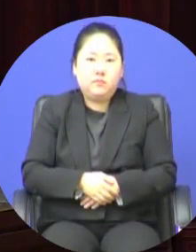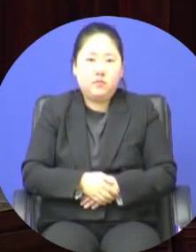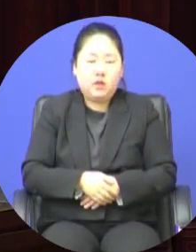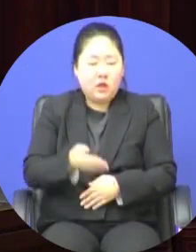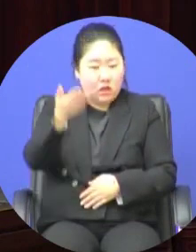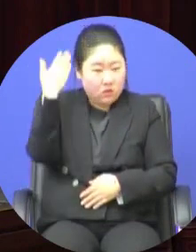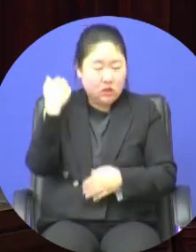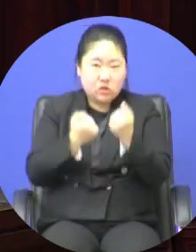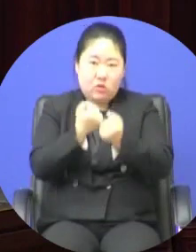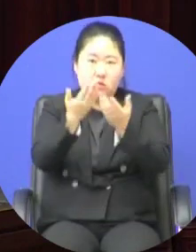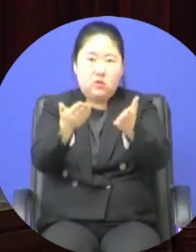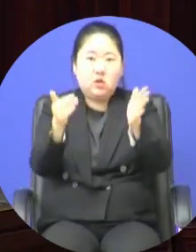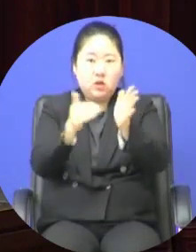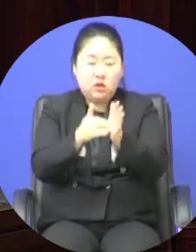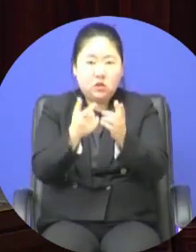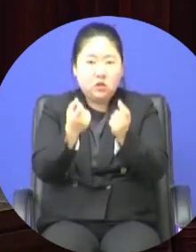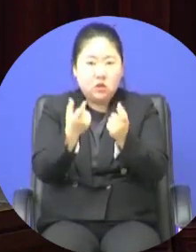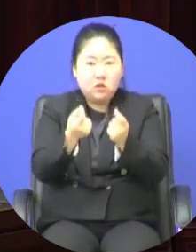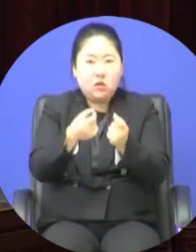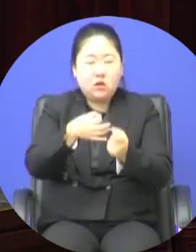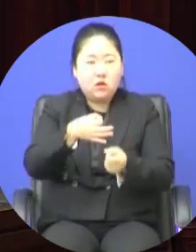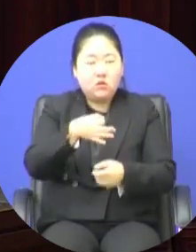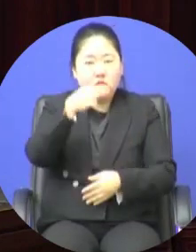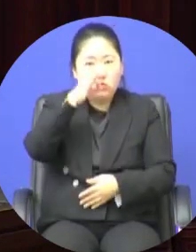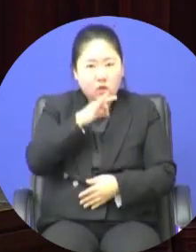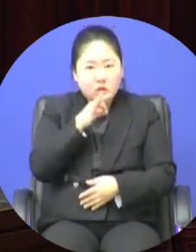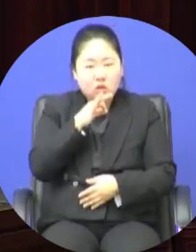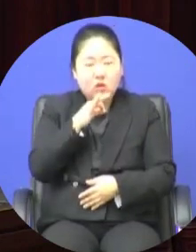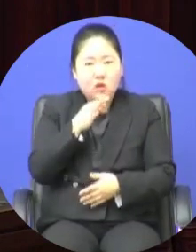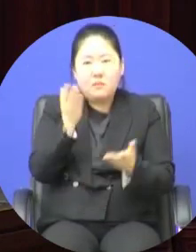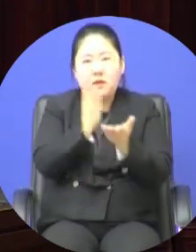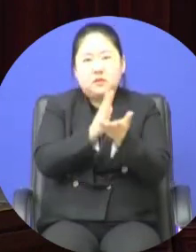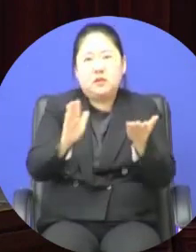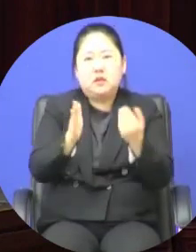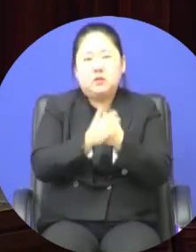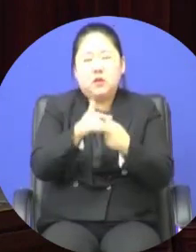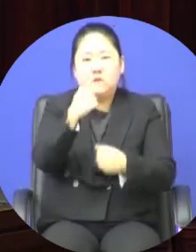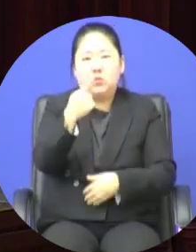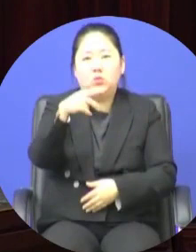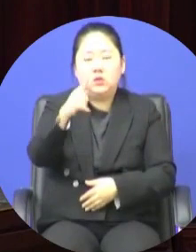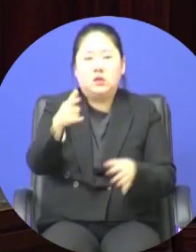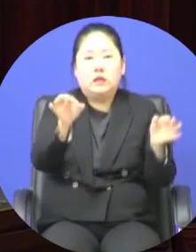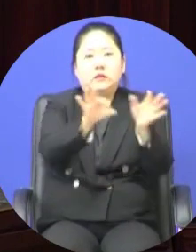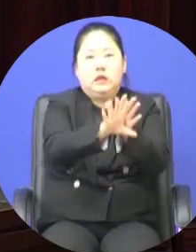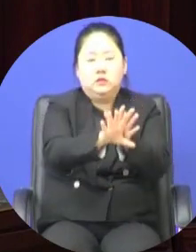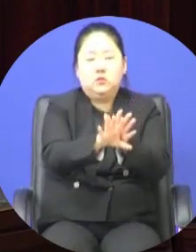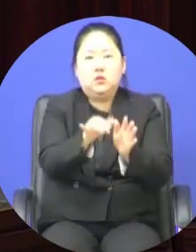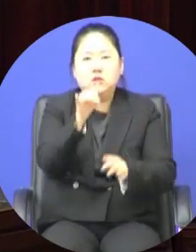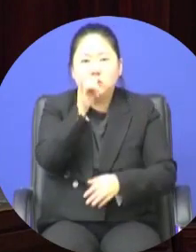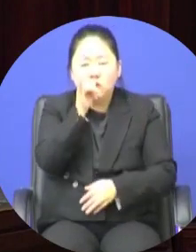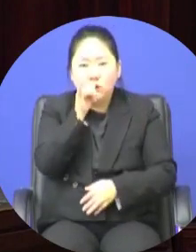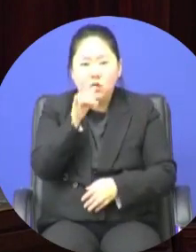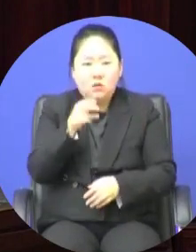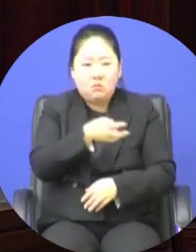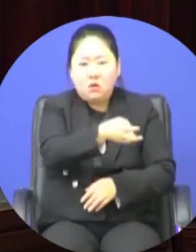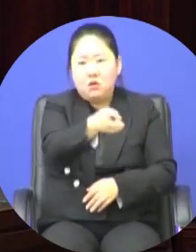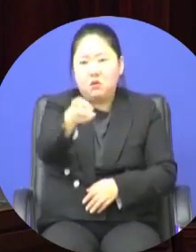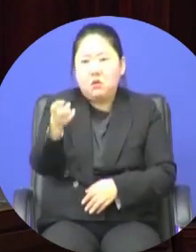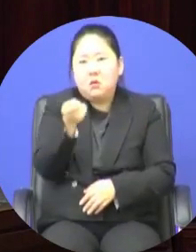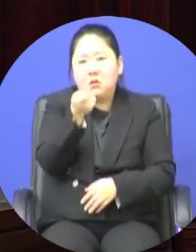이미 설명드렸듯이 수익성 측면에서 수지가 맞지 않아 노선이 아예 없거나 있어도 운행 빈도가 너무